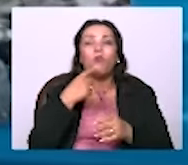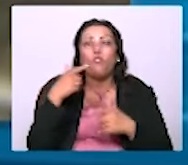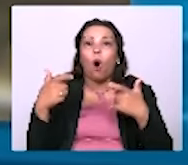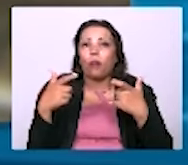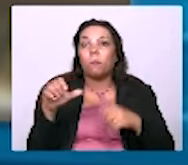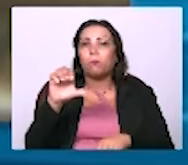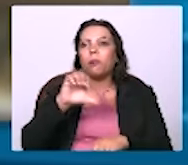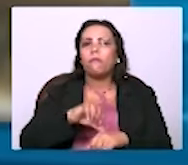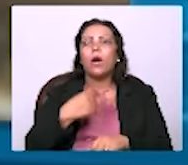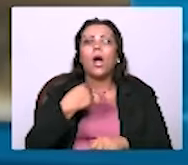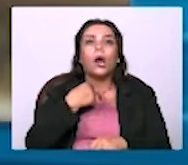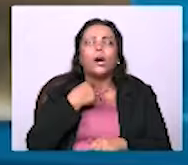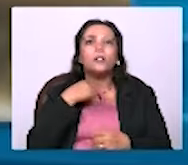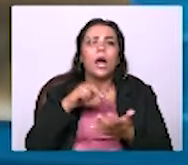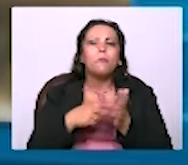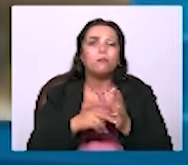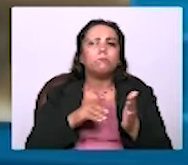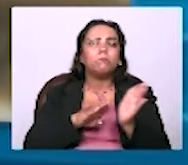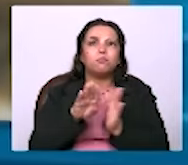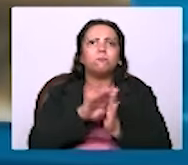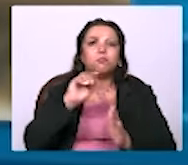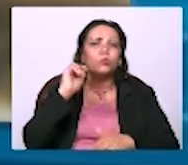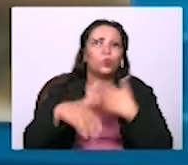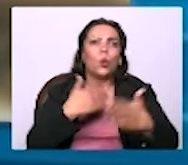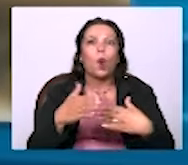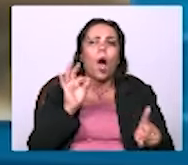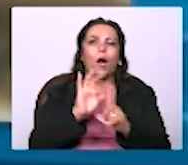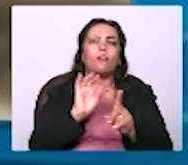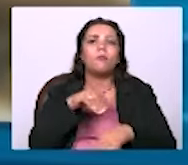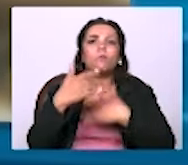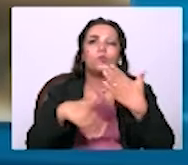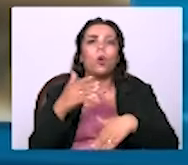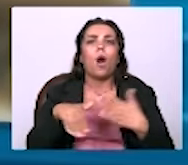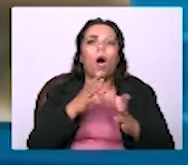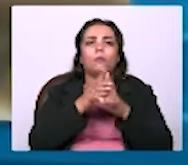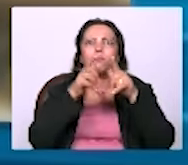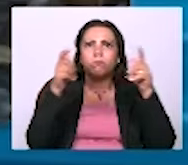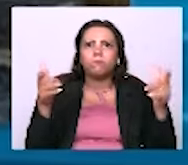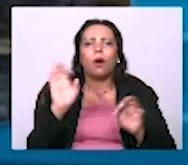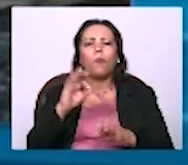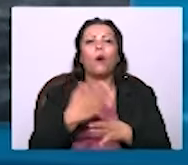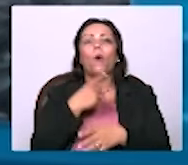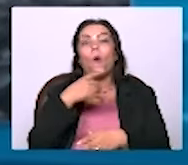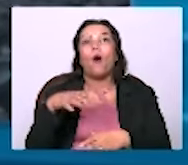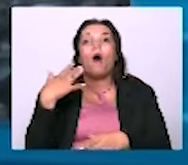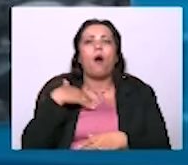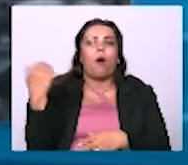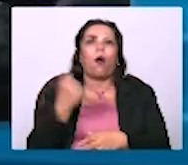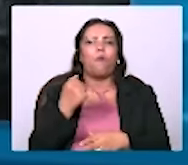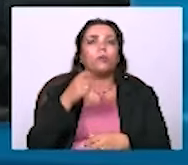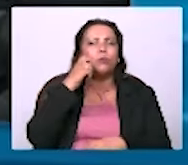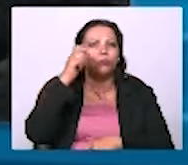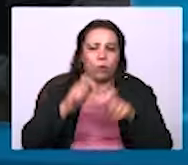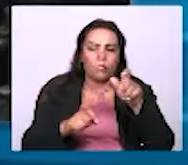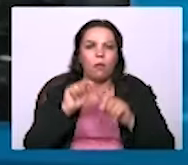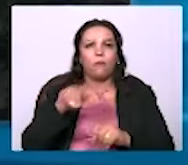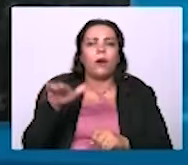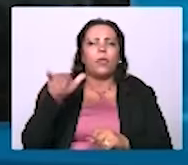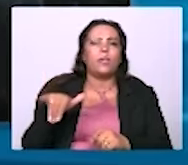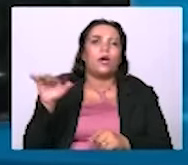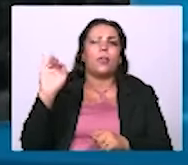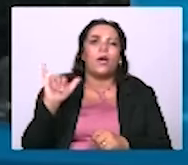في غزه جعلتها بوتيره اسرع واستهداف اوسع نطاقا هو من اقوى الشخصيات يحيى